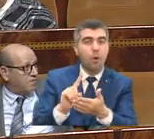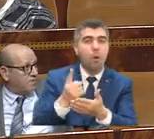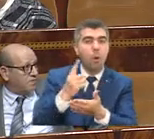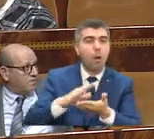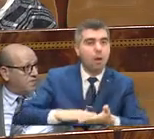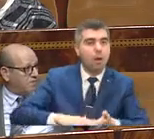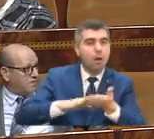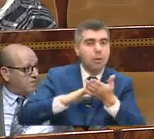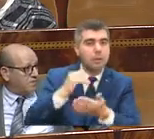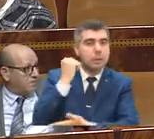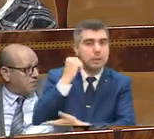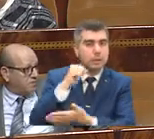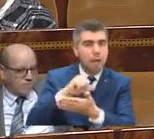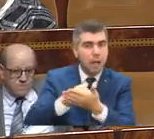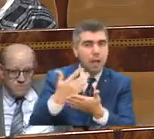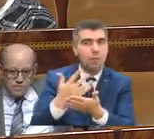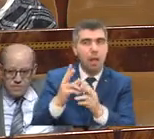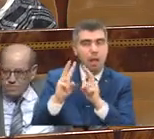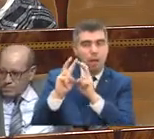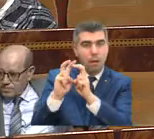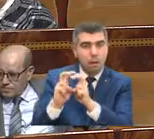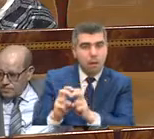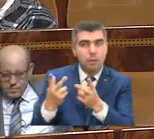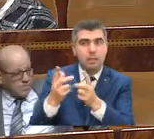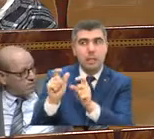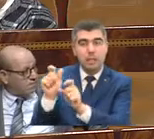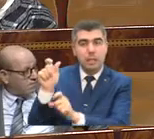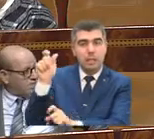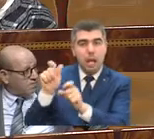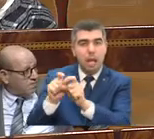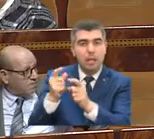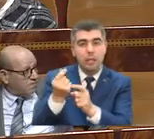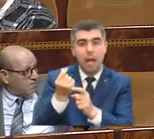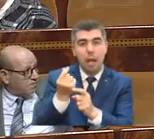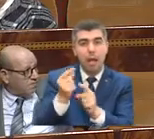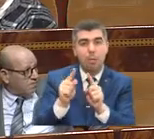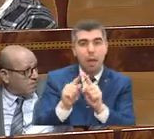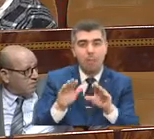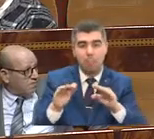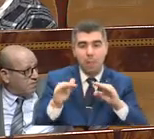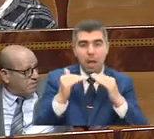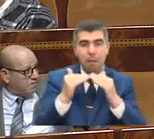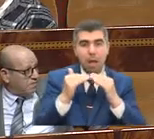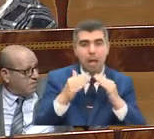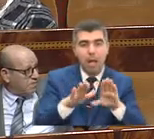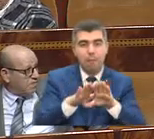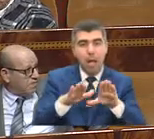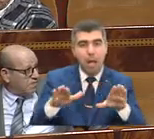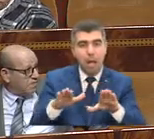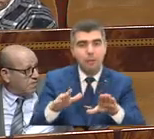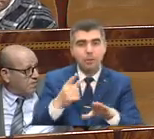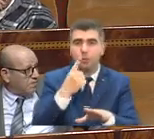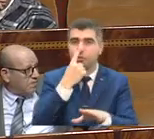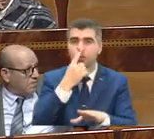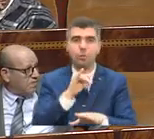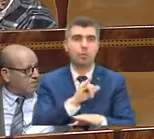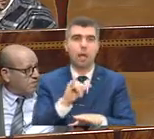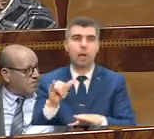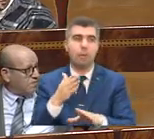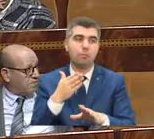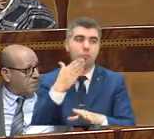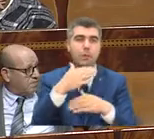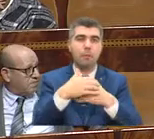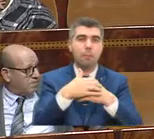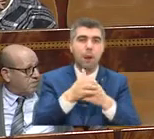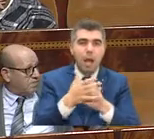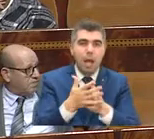ضريبي، مجهود استثماري تشجيع الناس. إلا كان ثمن الأرض بحاله بحال وسط المغرب قريب من الرباط والدار البيضاء، حتى واحد ما غيجي البركان ولا التاوريرت